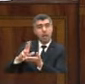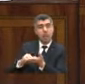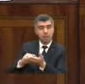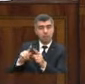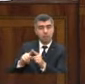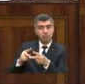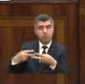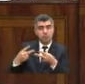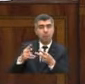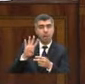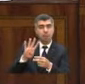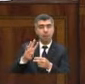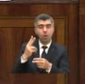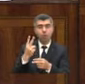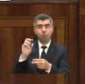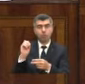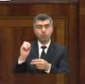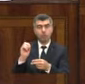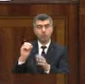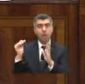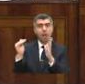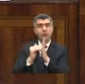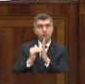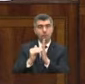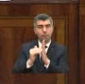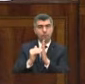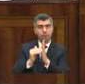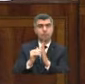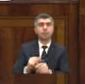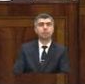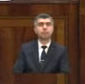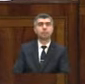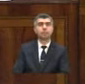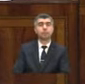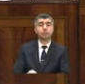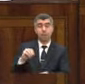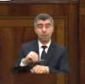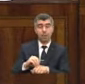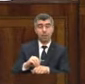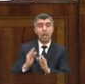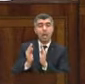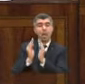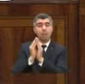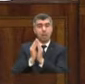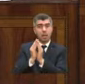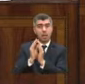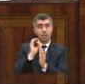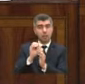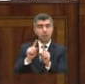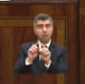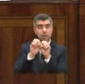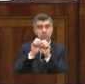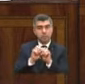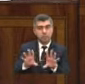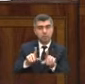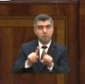همت 420 ألف مواطن نسمة في جهة تدلى أزيلان. حكومة السي عبد الإله بن كيران جات بالتعميم ديال